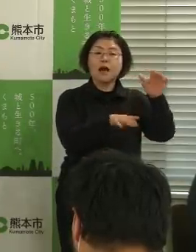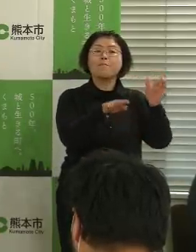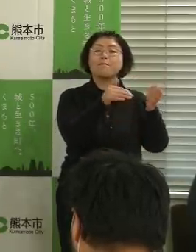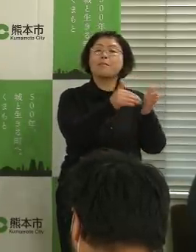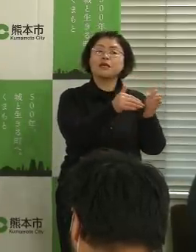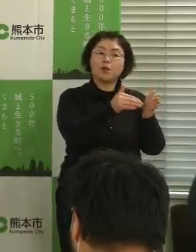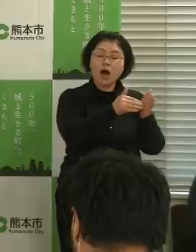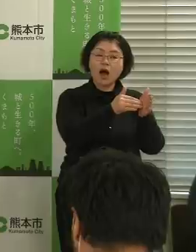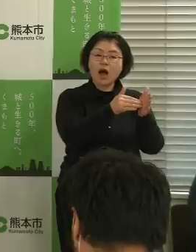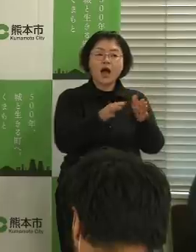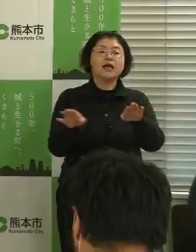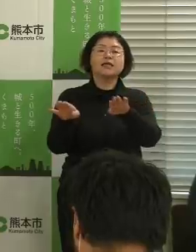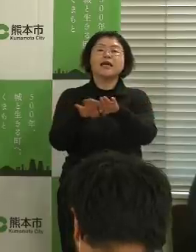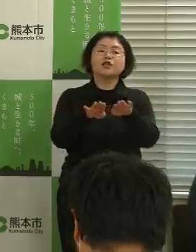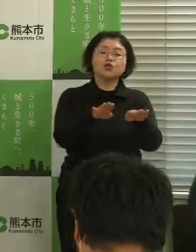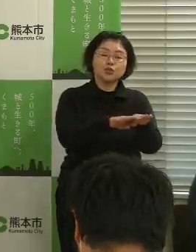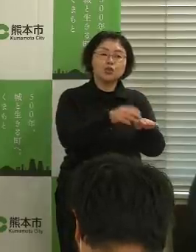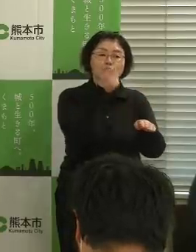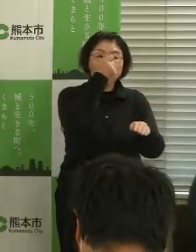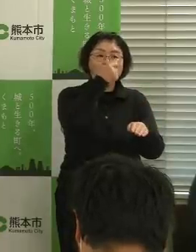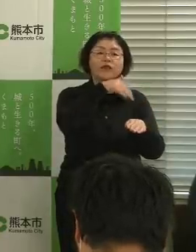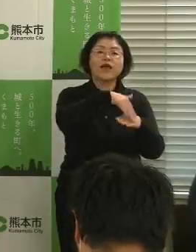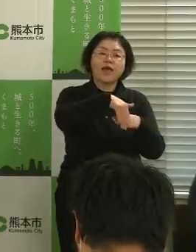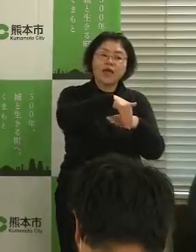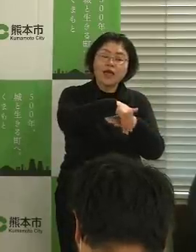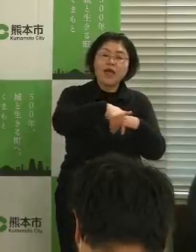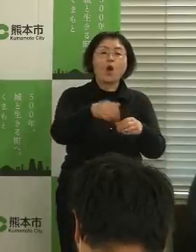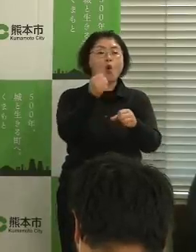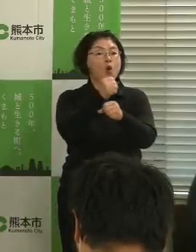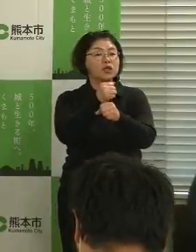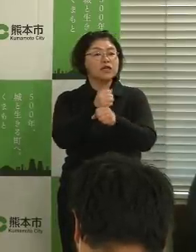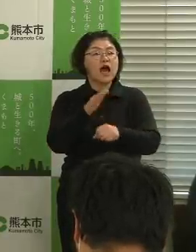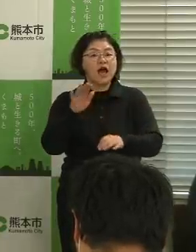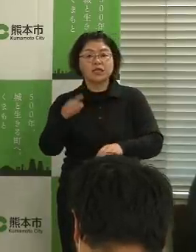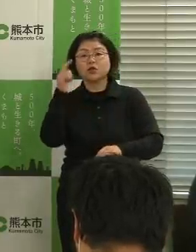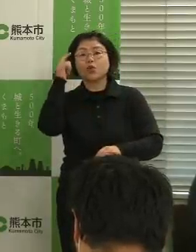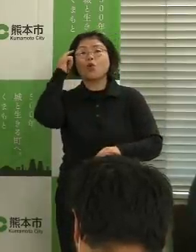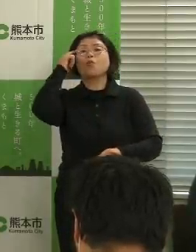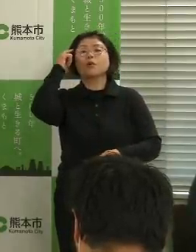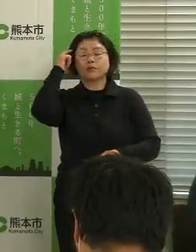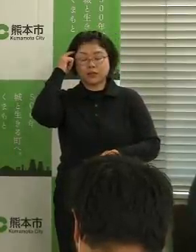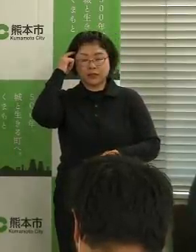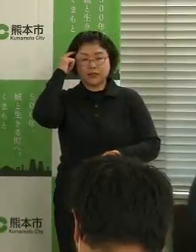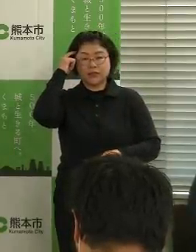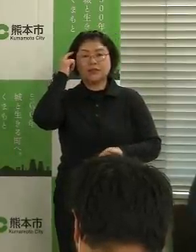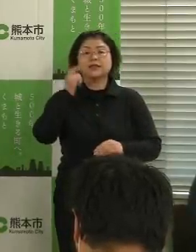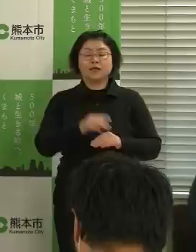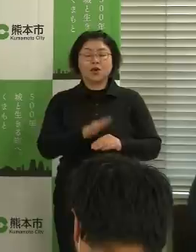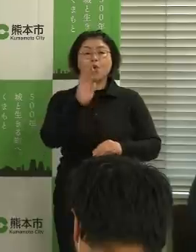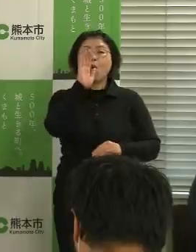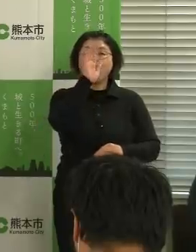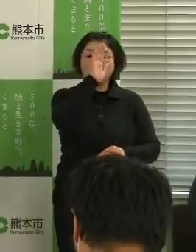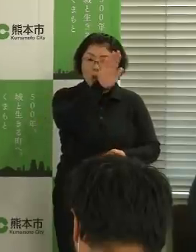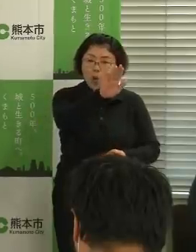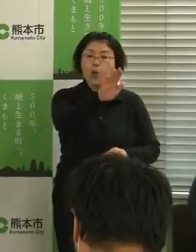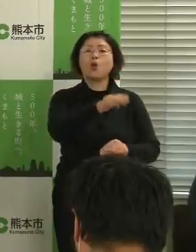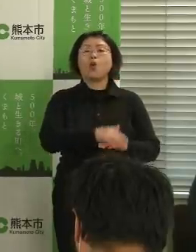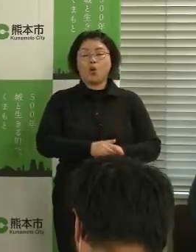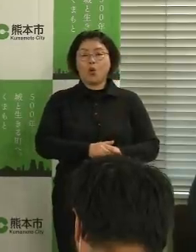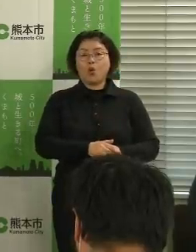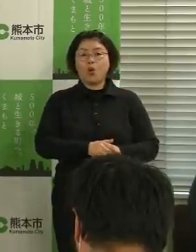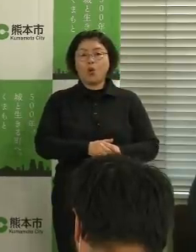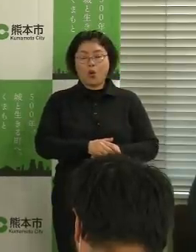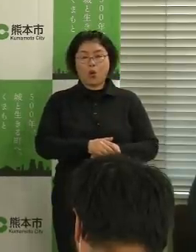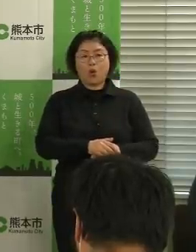する予定があったんではないかなというふうに思われますので、まあ、そういう意味ではこの辺は今後の工